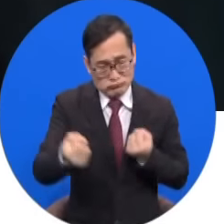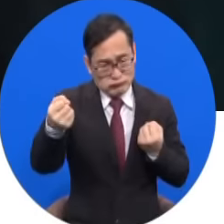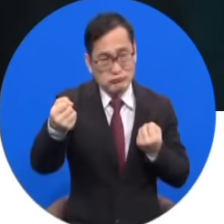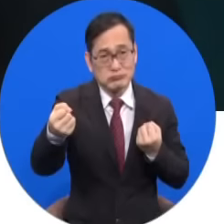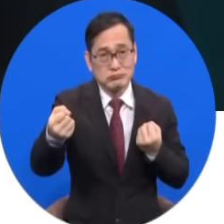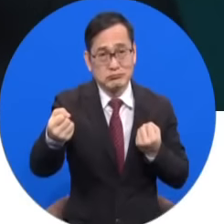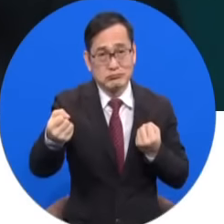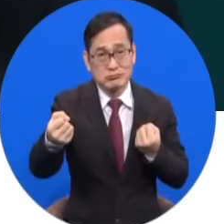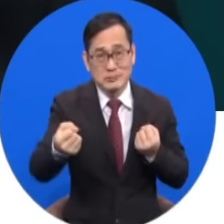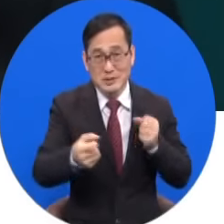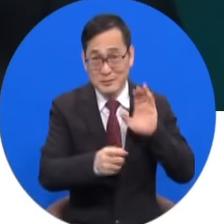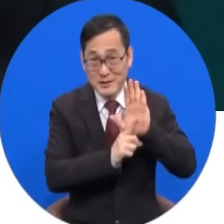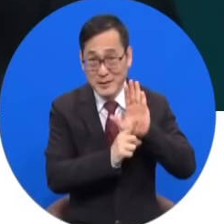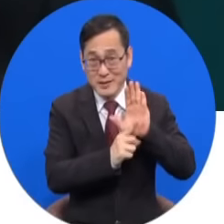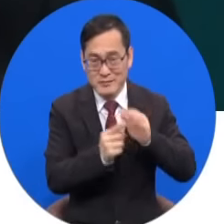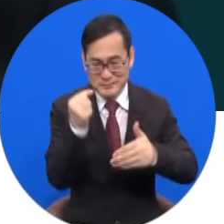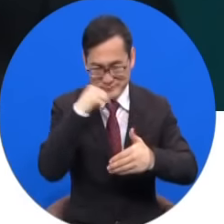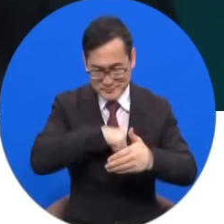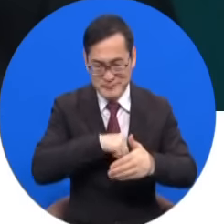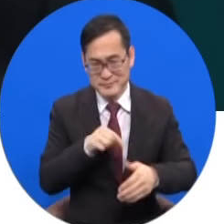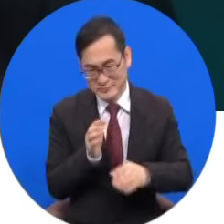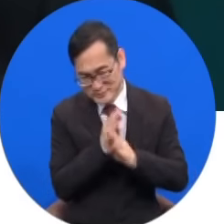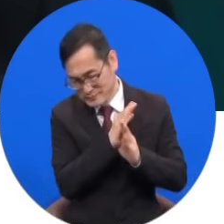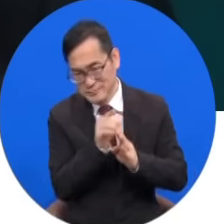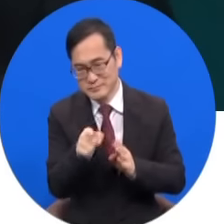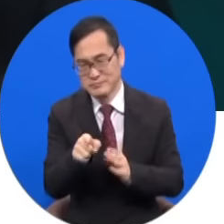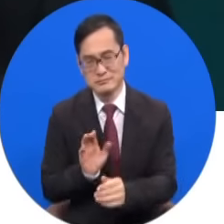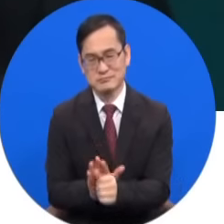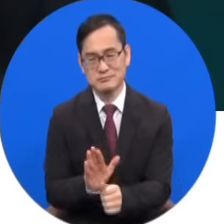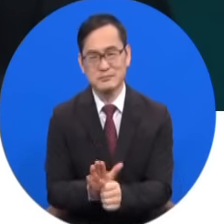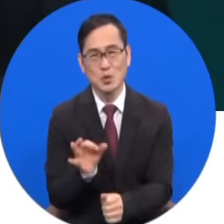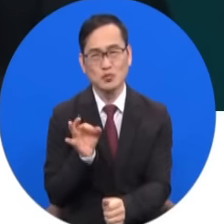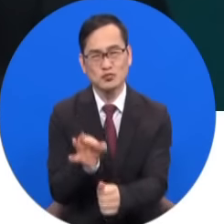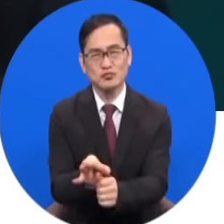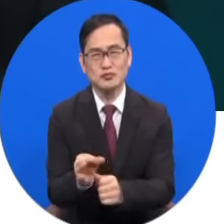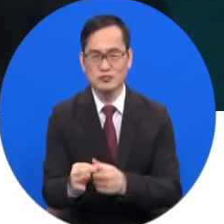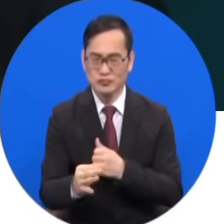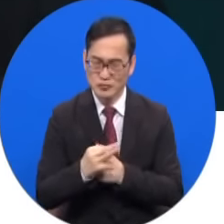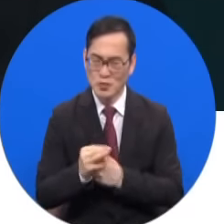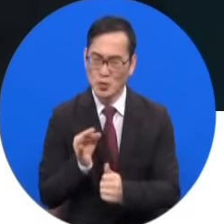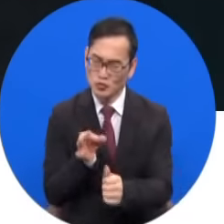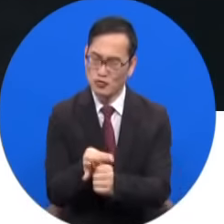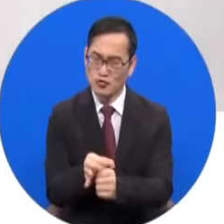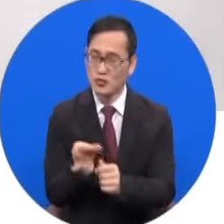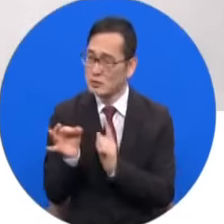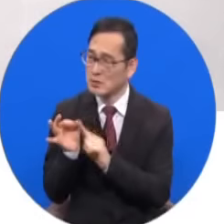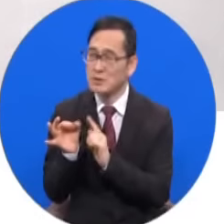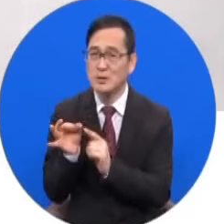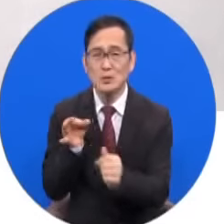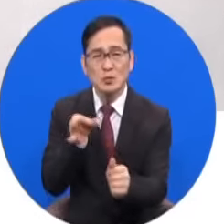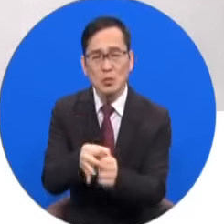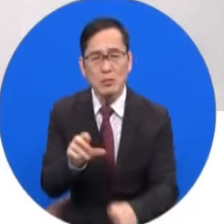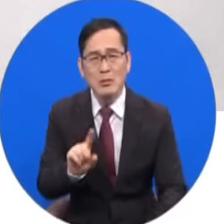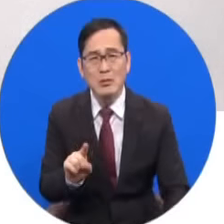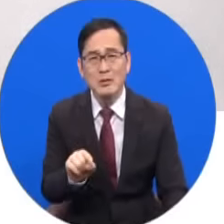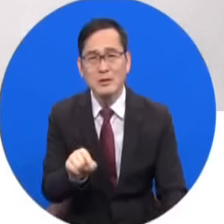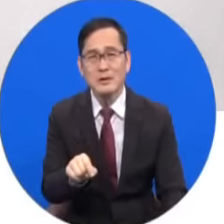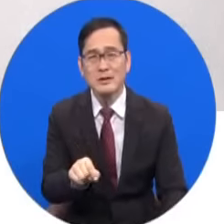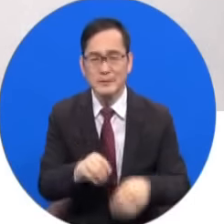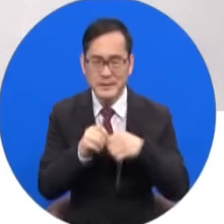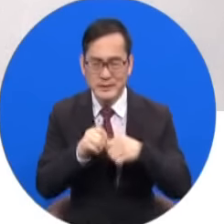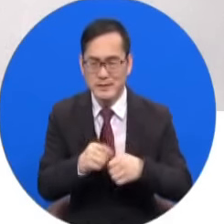전 대통령의 관계는 그거보다도 훨씬 더 밀접한 것이기 때문에 그렇기 때문에 검찰 입장에서는 제 3자 뇌물죄